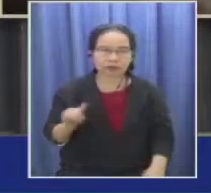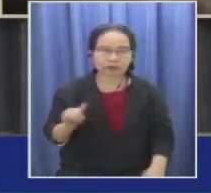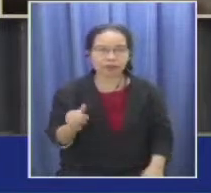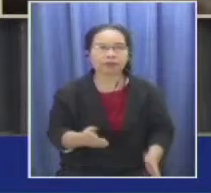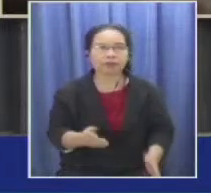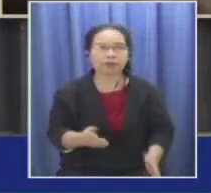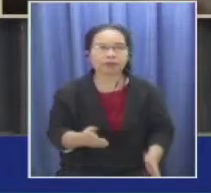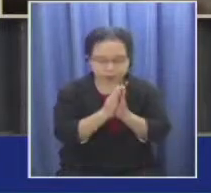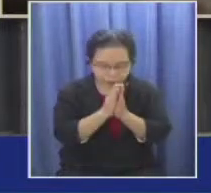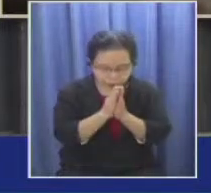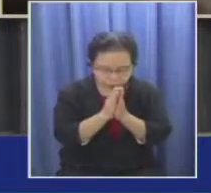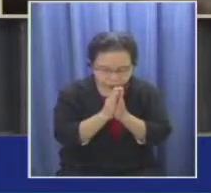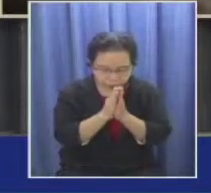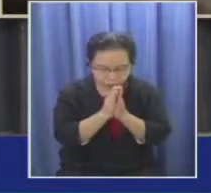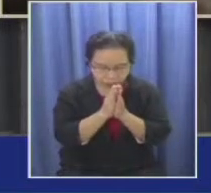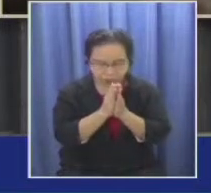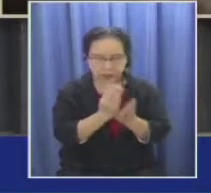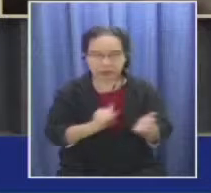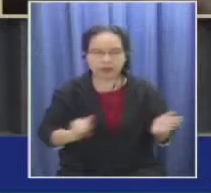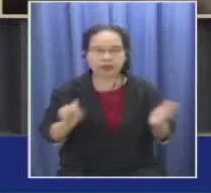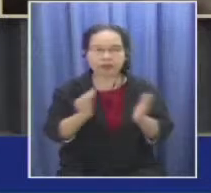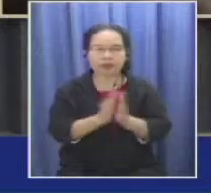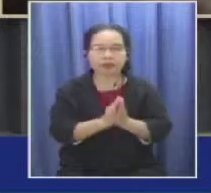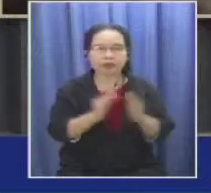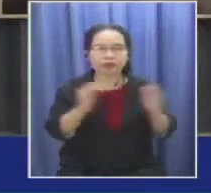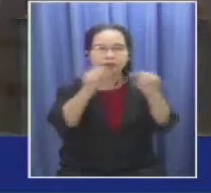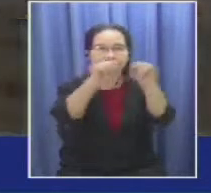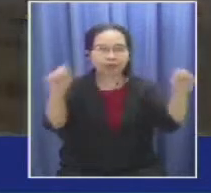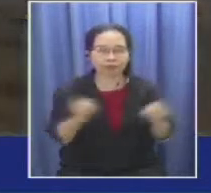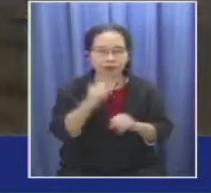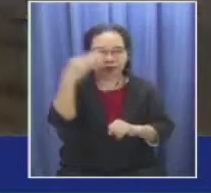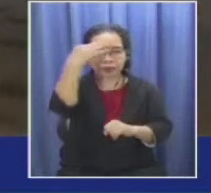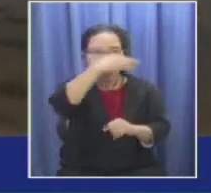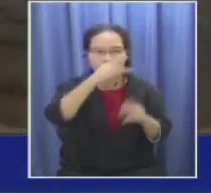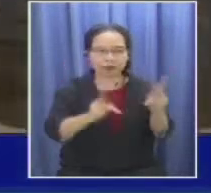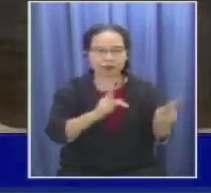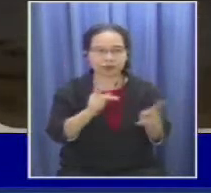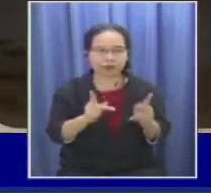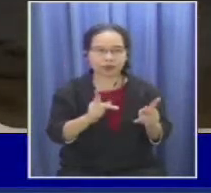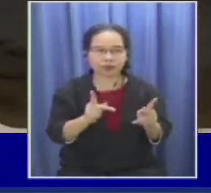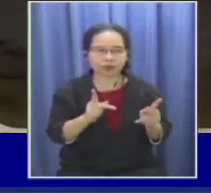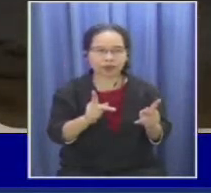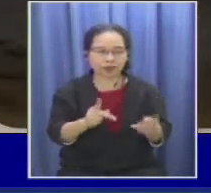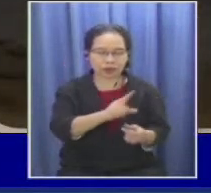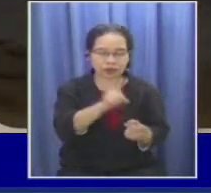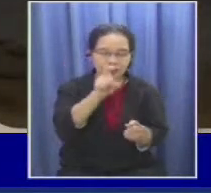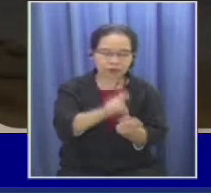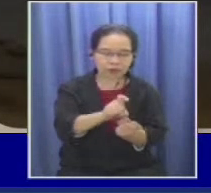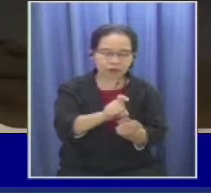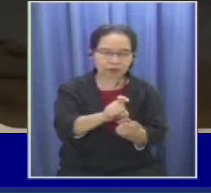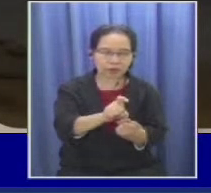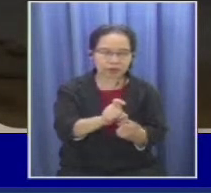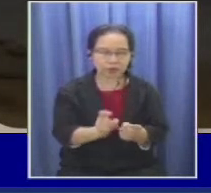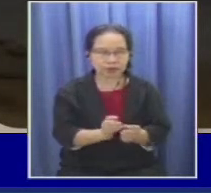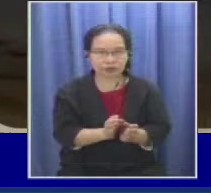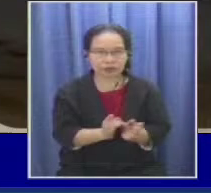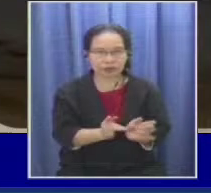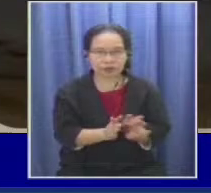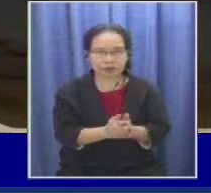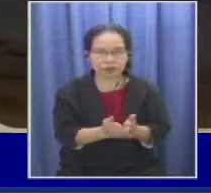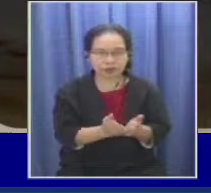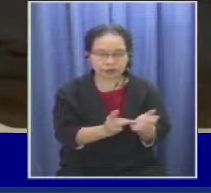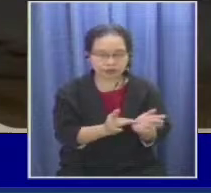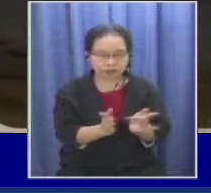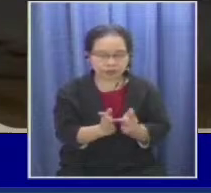asomafo no ehia mu ano wope obi a obaba besi nananmu